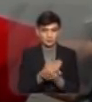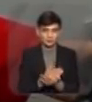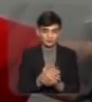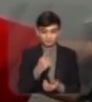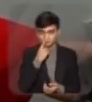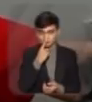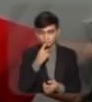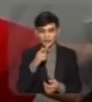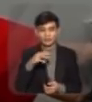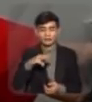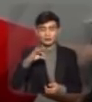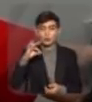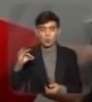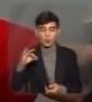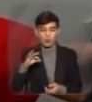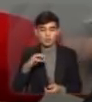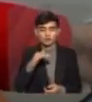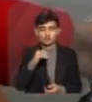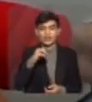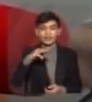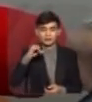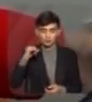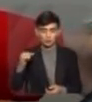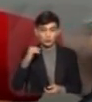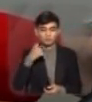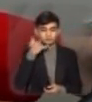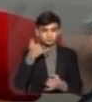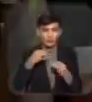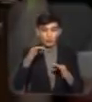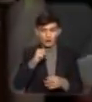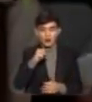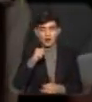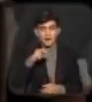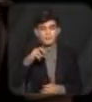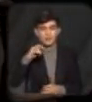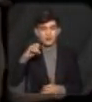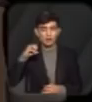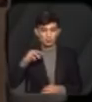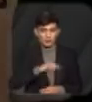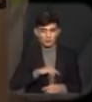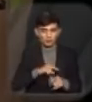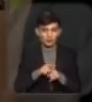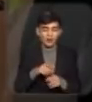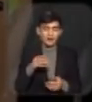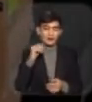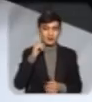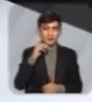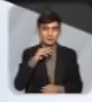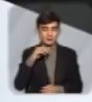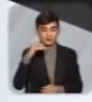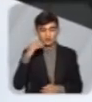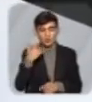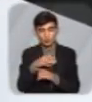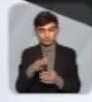вот ТО «Жильцу энерготрейд». Оператор по работе с потребителями. Ал аула сыпыратын қоғамдық жұмыстарға 42 мың